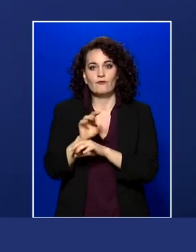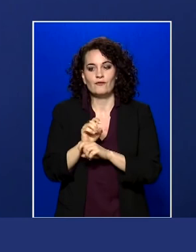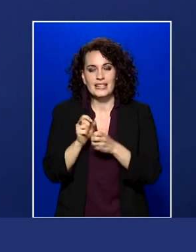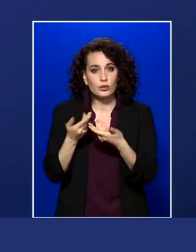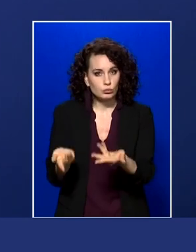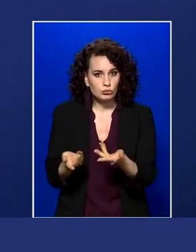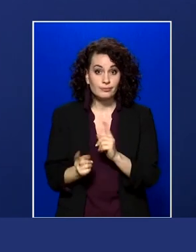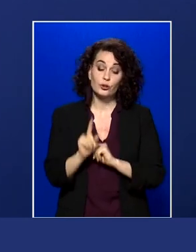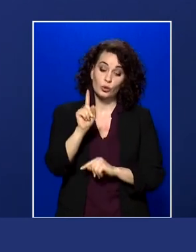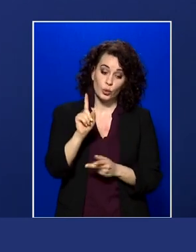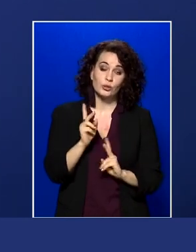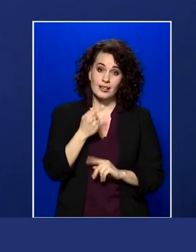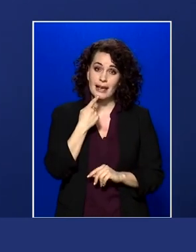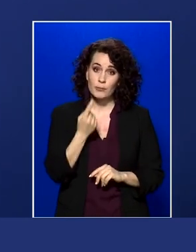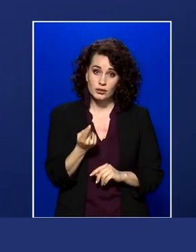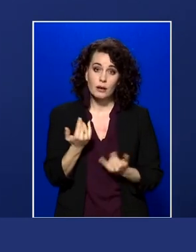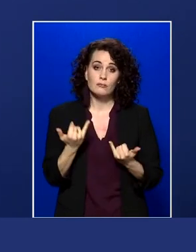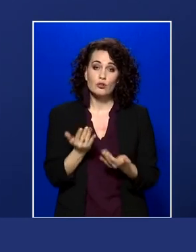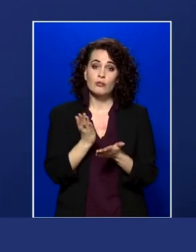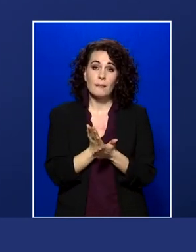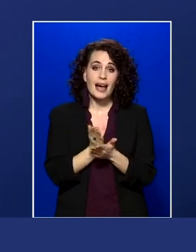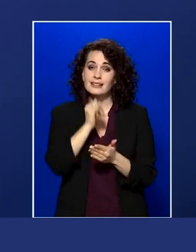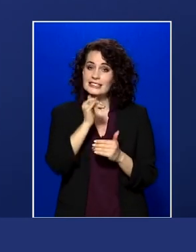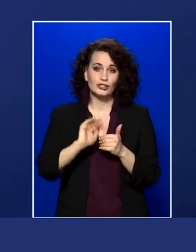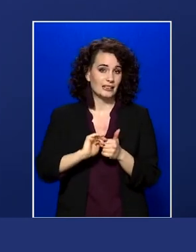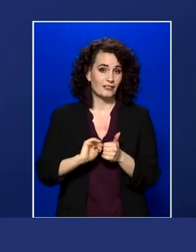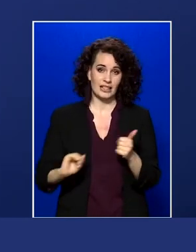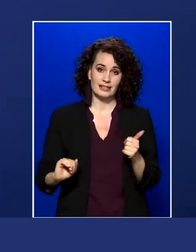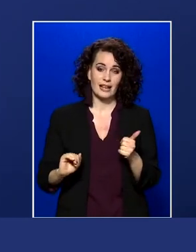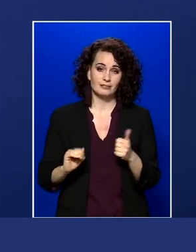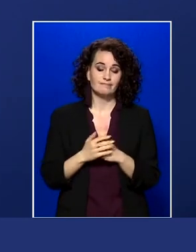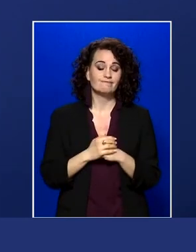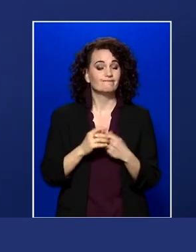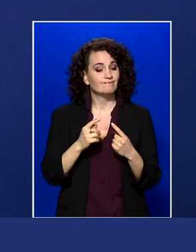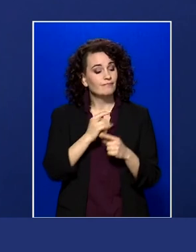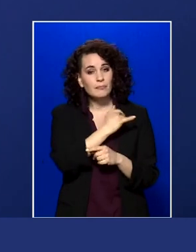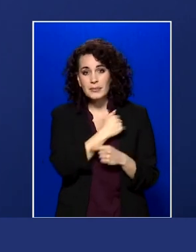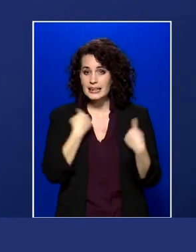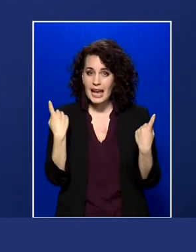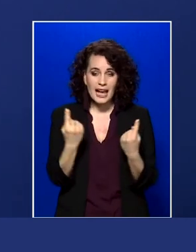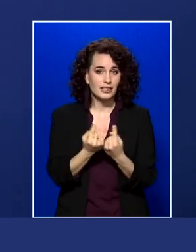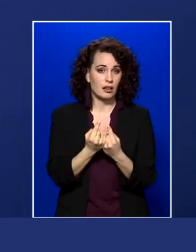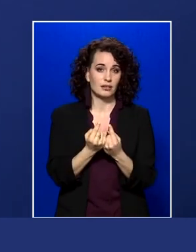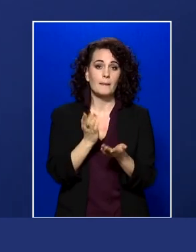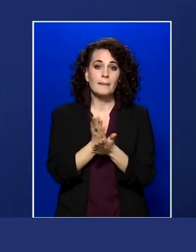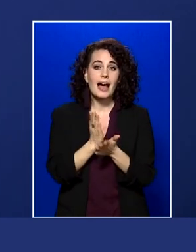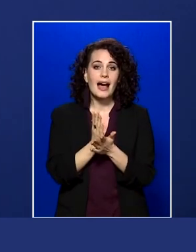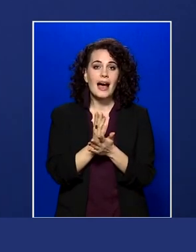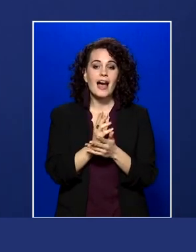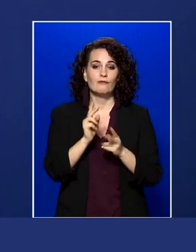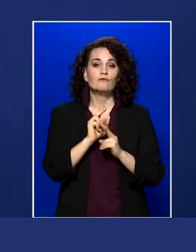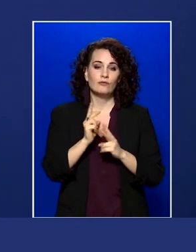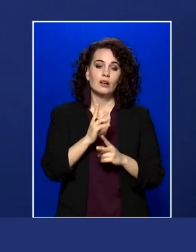sőt, azt kell, hogy mondjam, hogy most már nincsenek kivételek. Mindnyájan, akik vagyunk, kitettek vagyunk